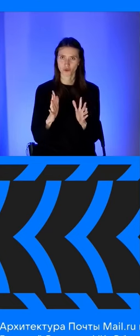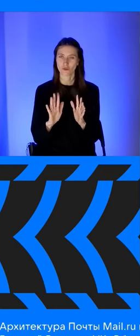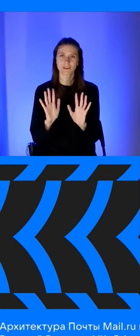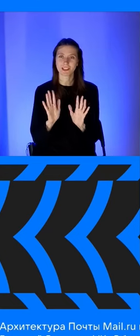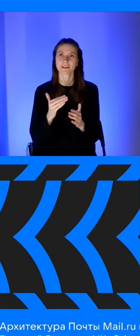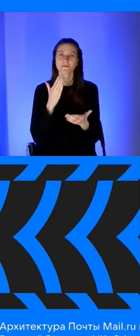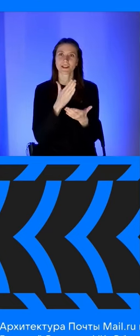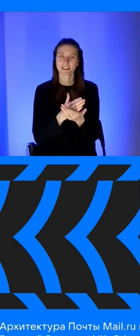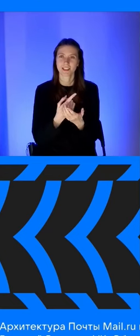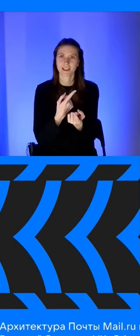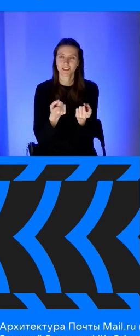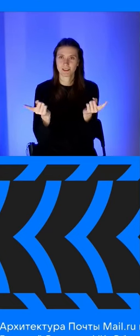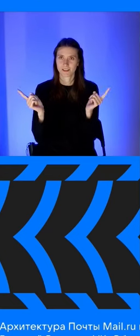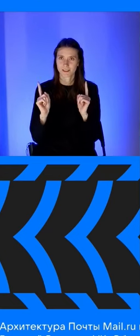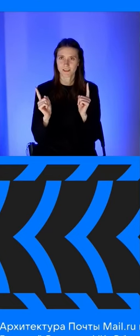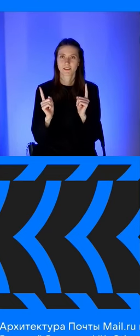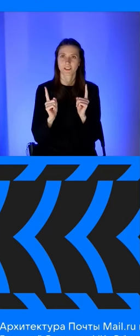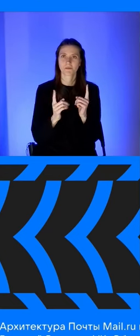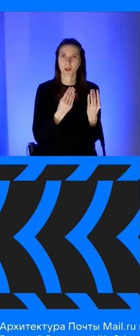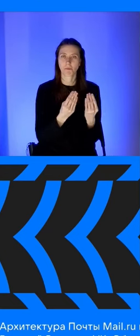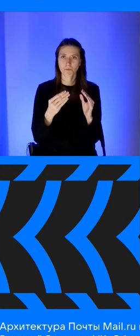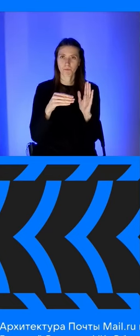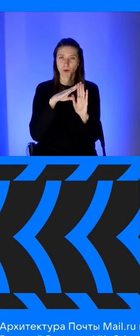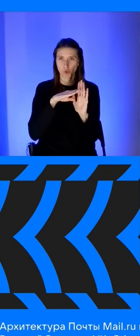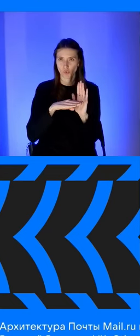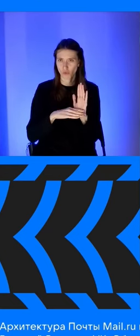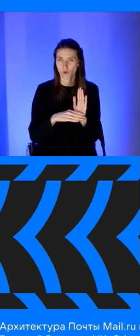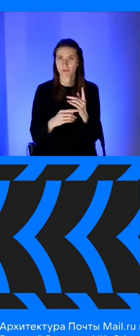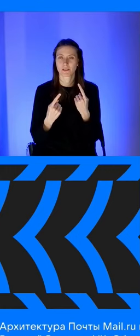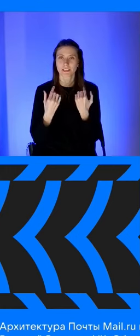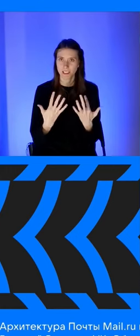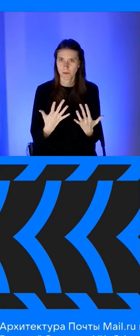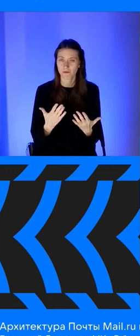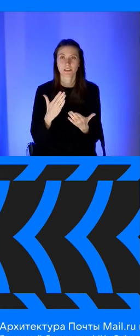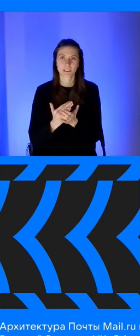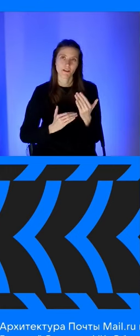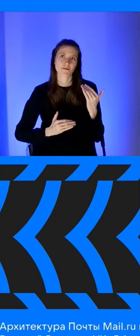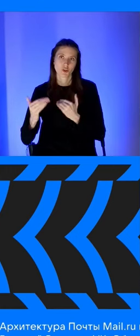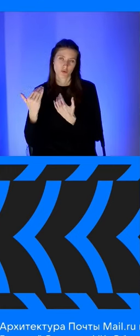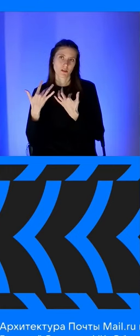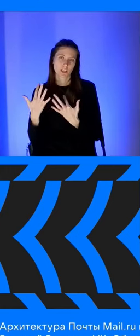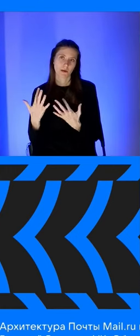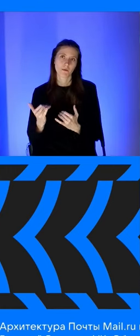вот бизнесово-продуктовое требование иметь сверхвысокие SLA там в авторизации той же.